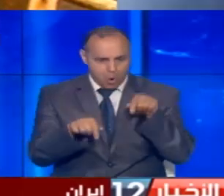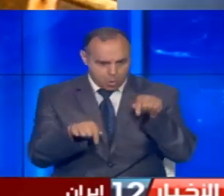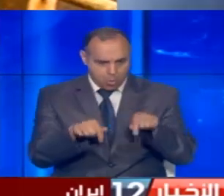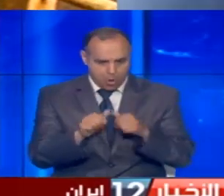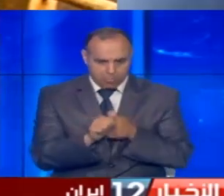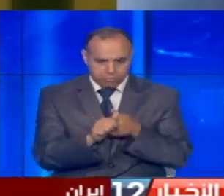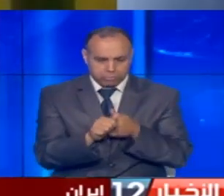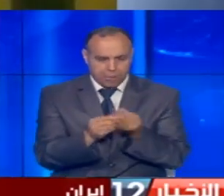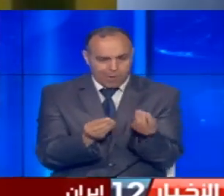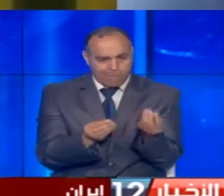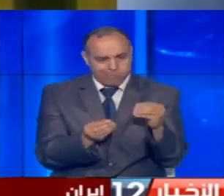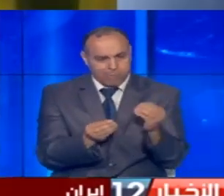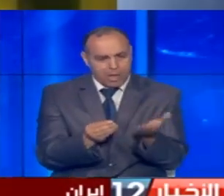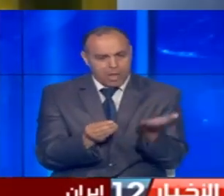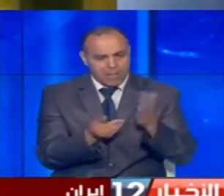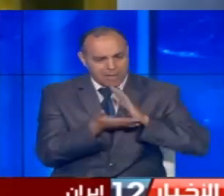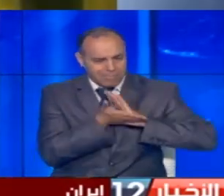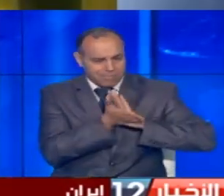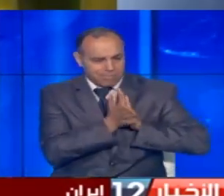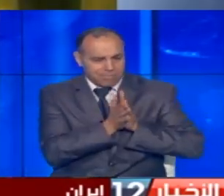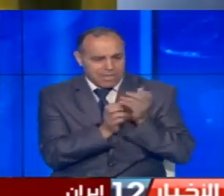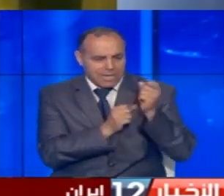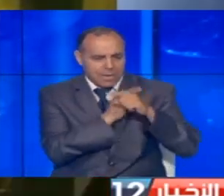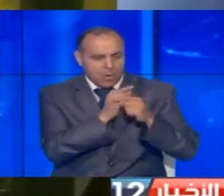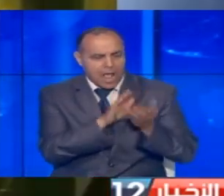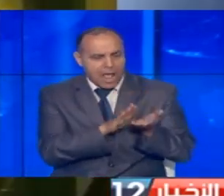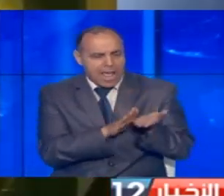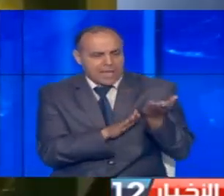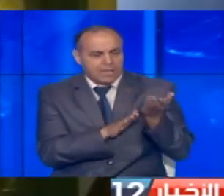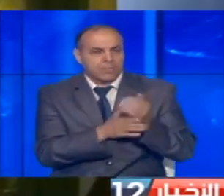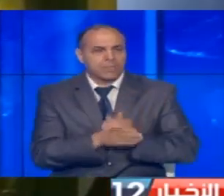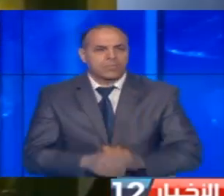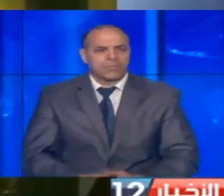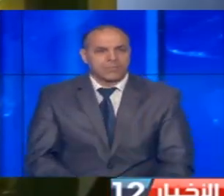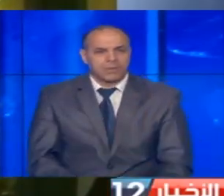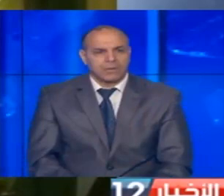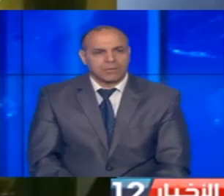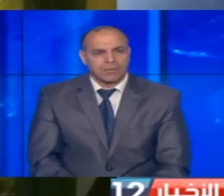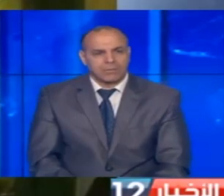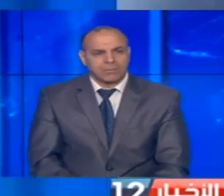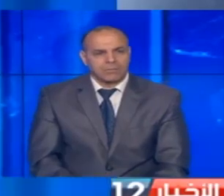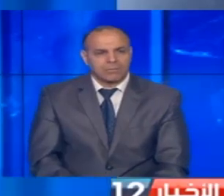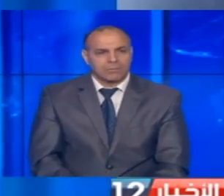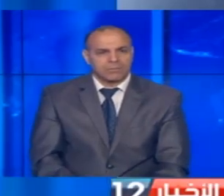في زيادة قدرة مفاعلاتها على تخصيب اليورانيوم.